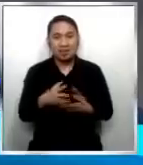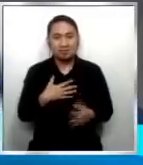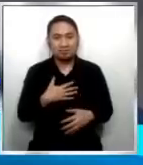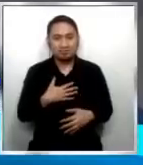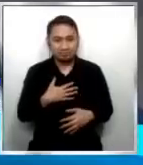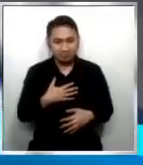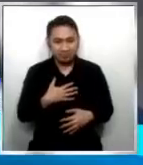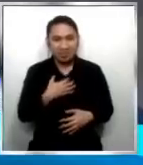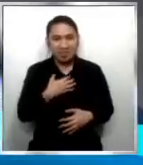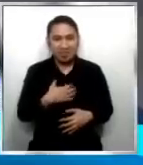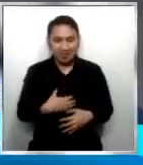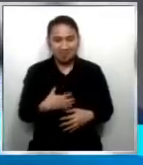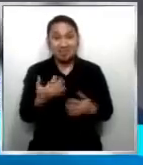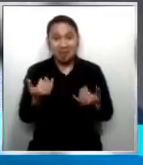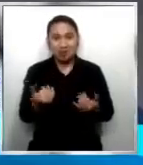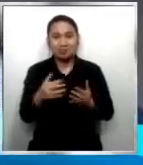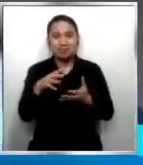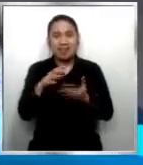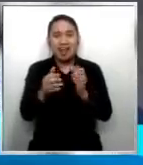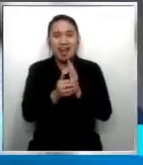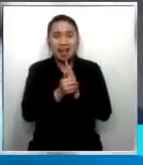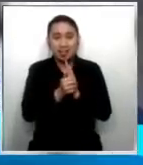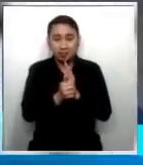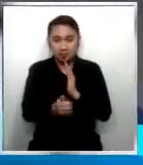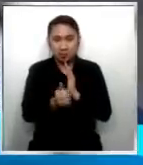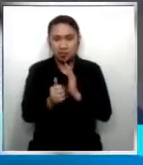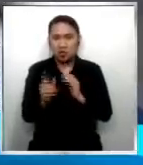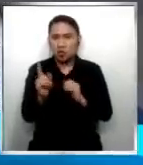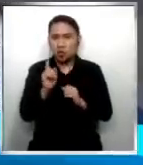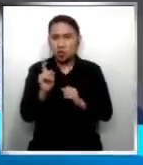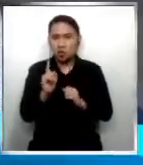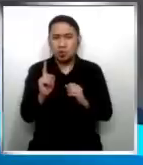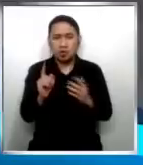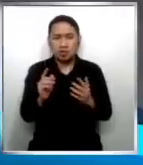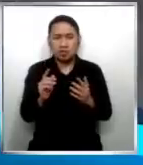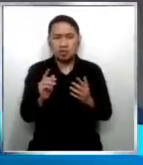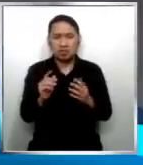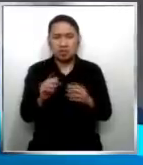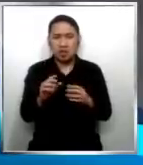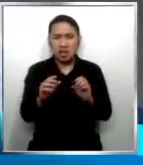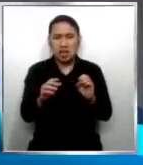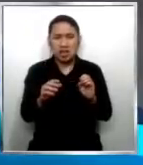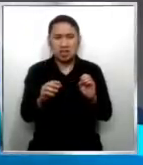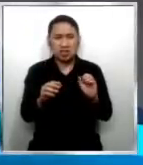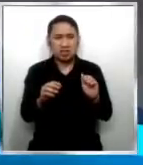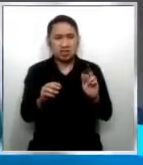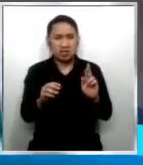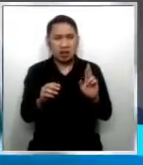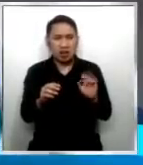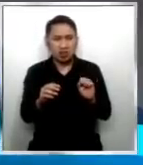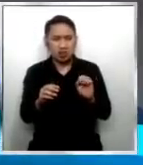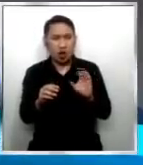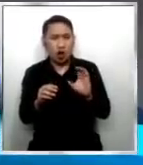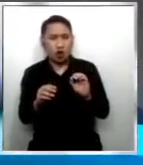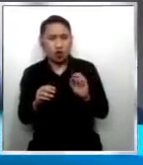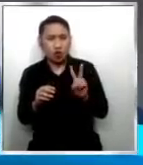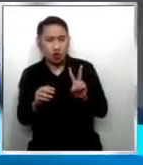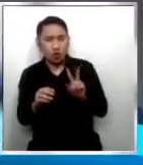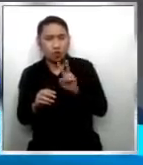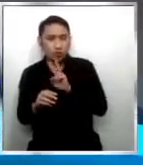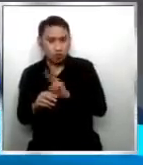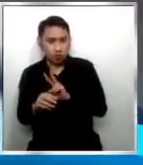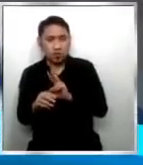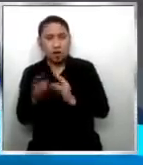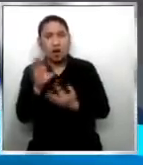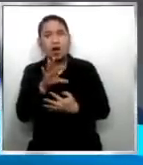Pag-aaralan po ng mga eksperto ang mas nakakahawa o manong uri o strain ng SARS-CoV-2 na nakita na rin po dito sa